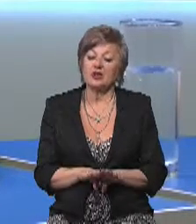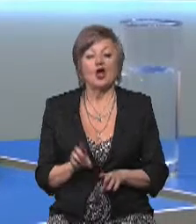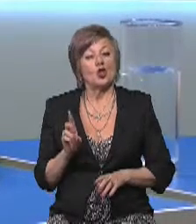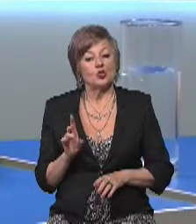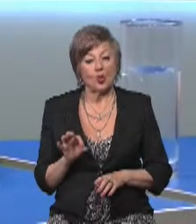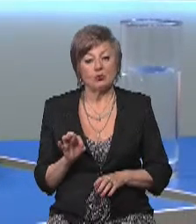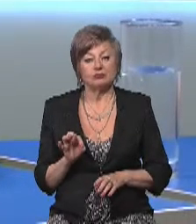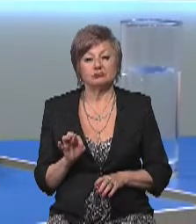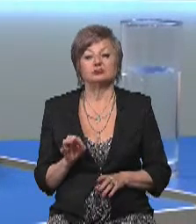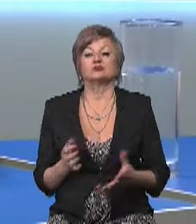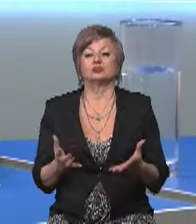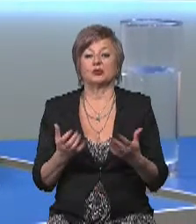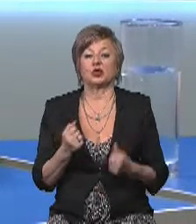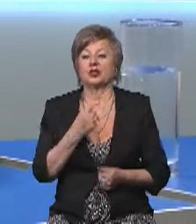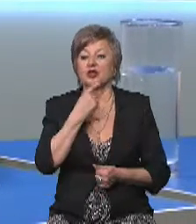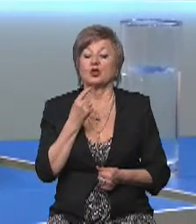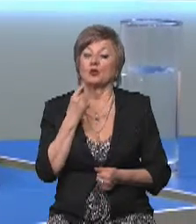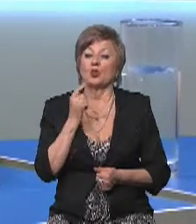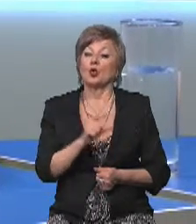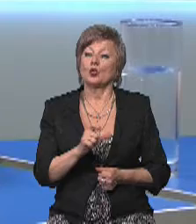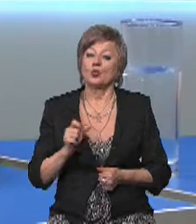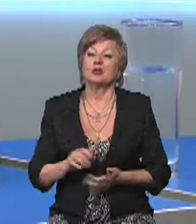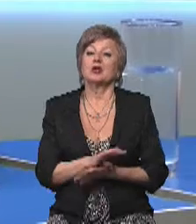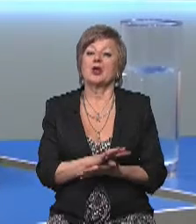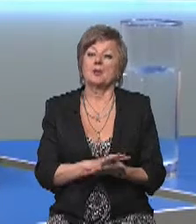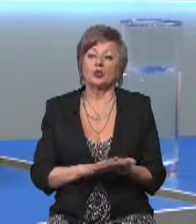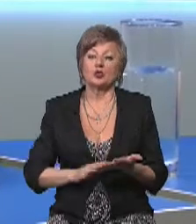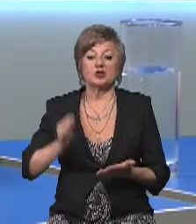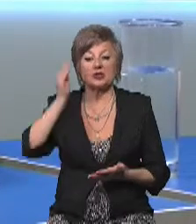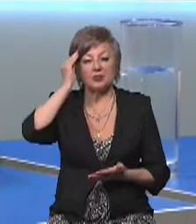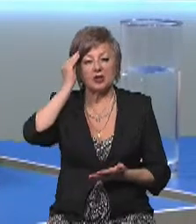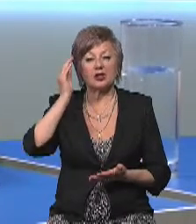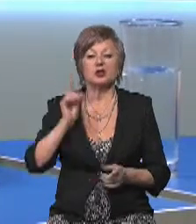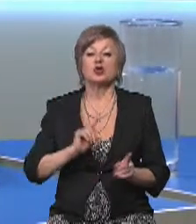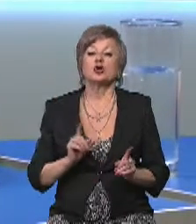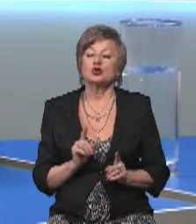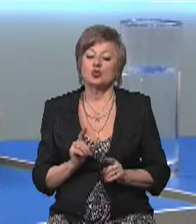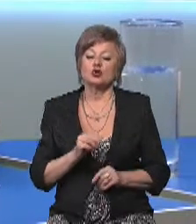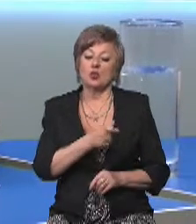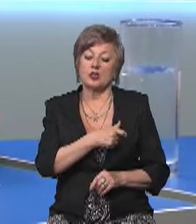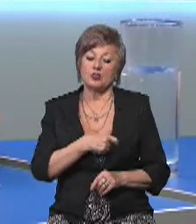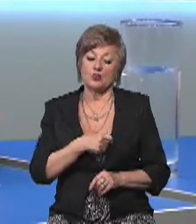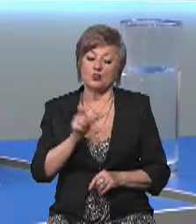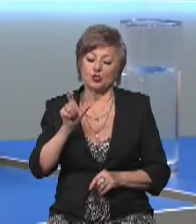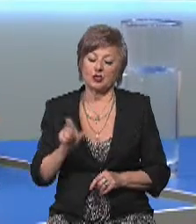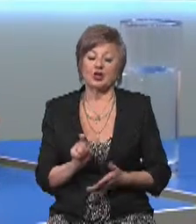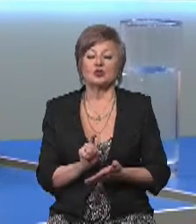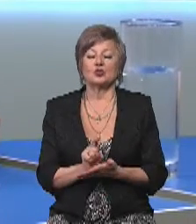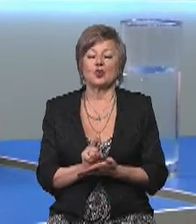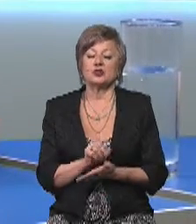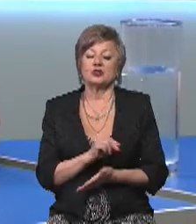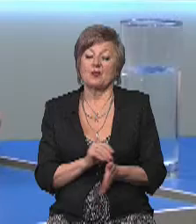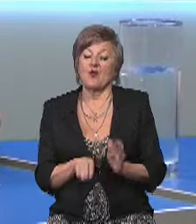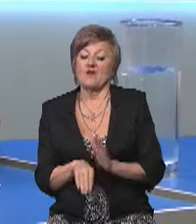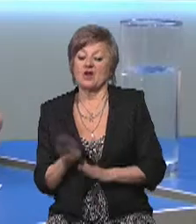в сприйнятті багатьох людей продовжує існувати така думка, що депутат повинен працювати і в